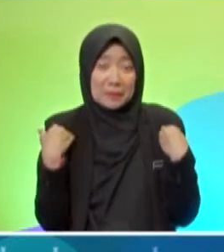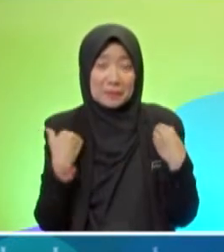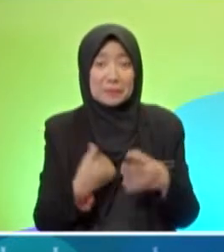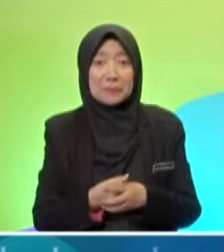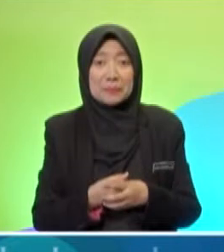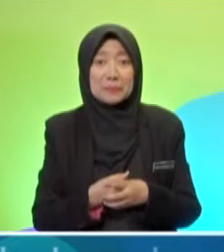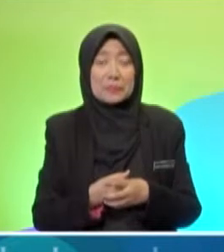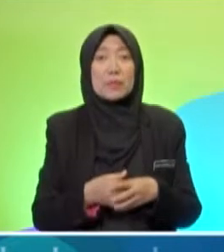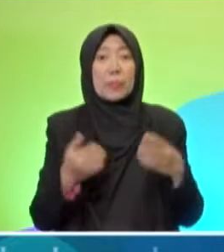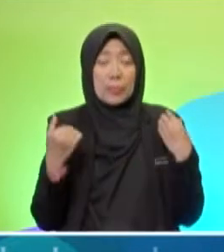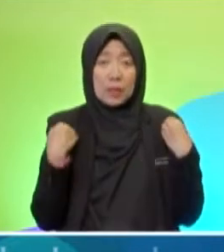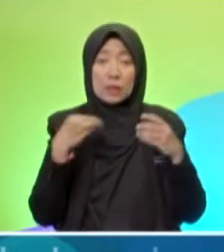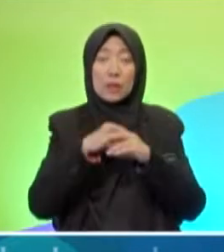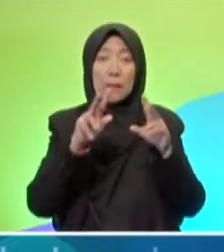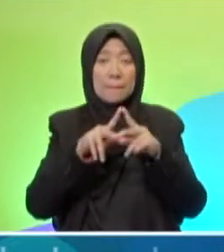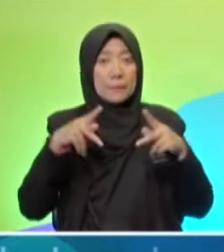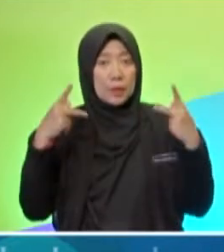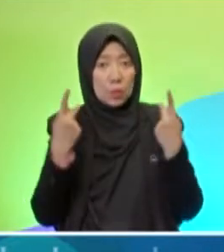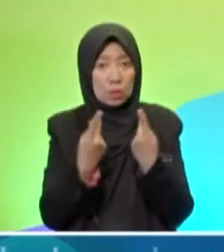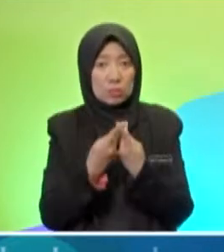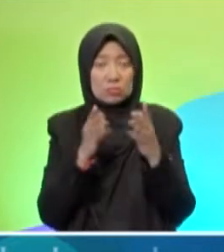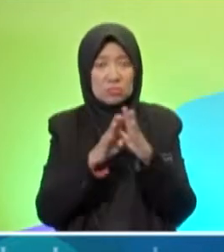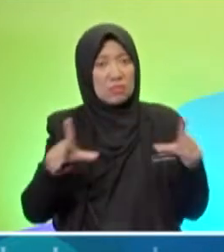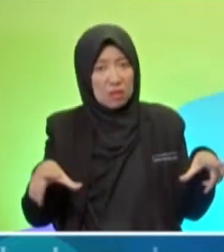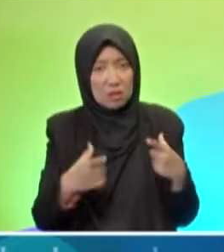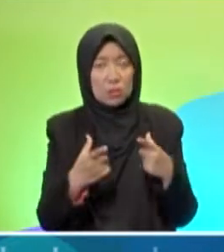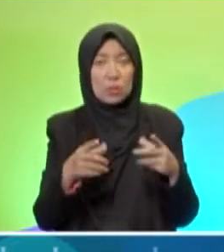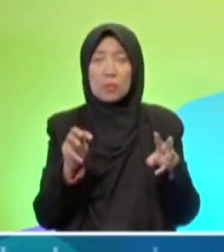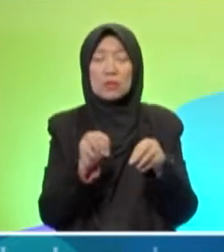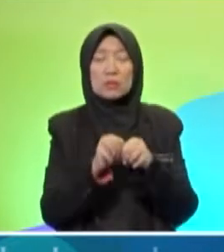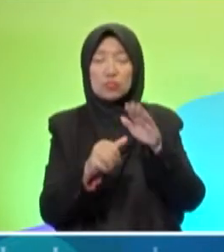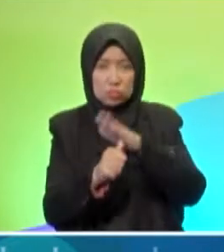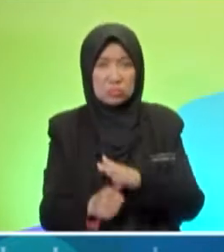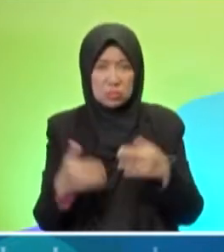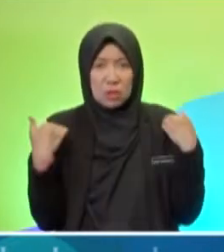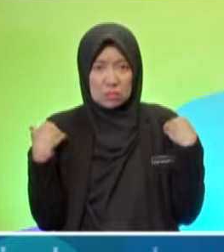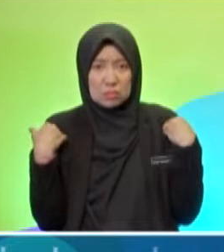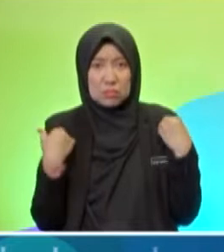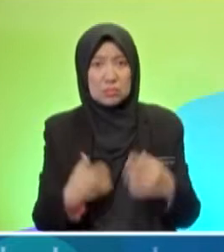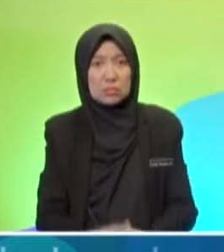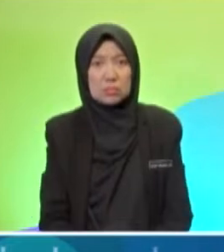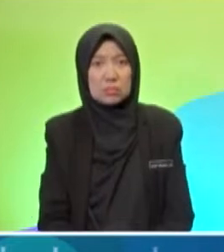detak dalam keluarga pelaku macam bully membully ini ditaksir